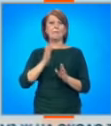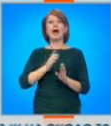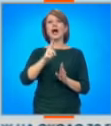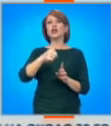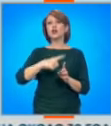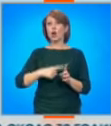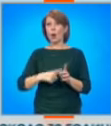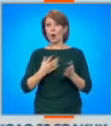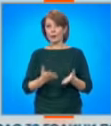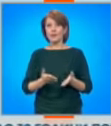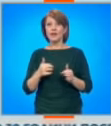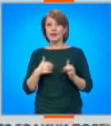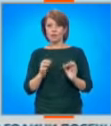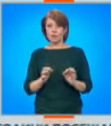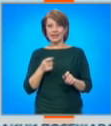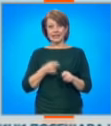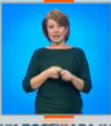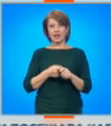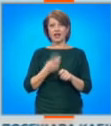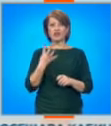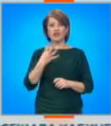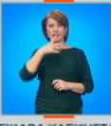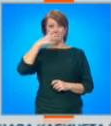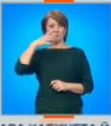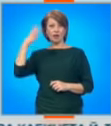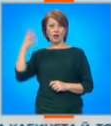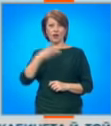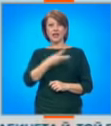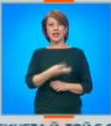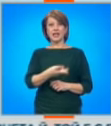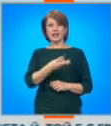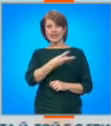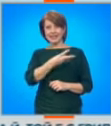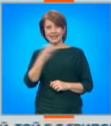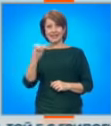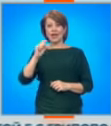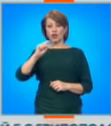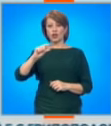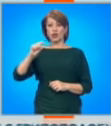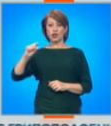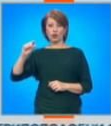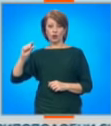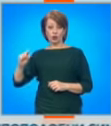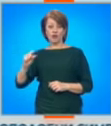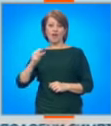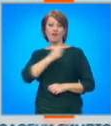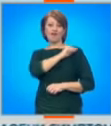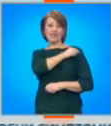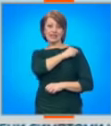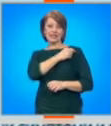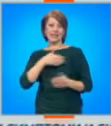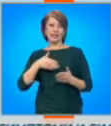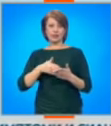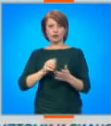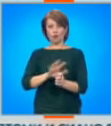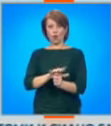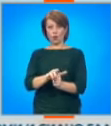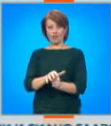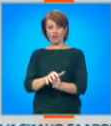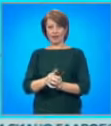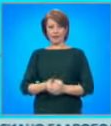момент у нас са поставени 4 милиона и 3300 дози от ваксините срещу COVID-19.